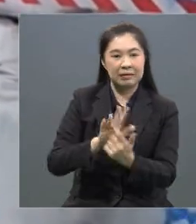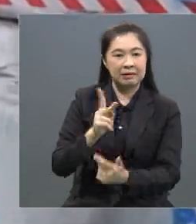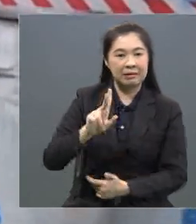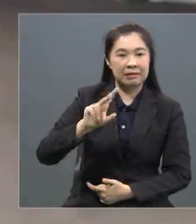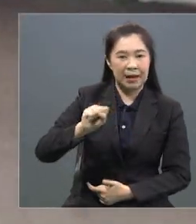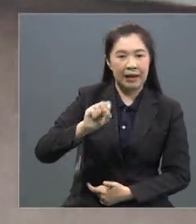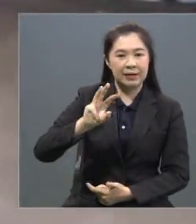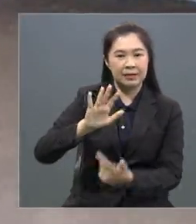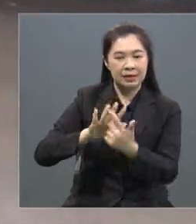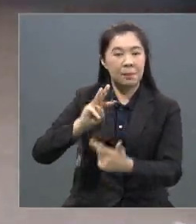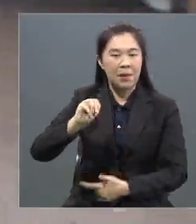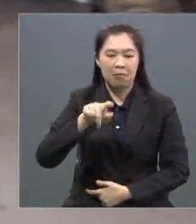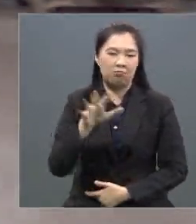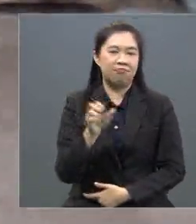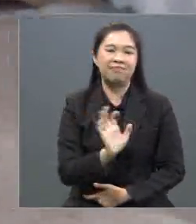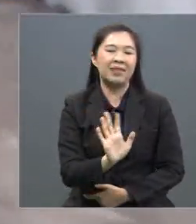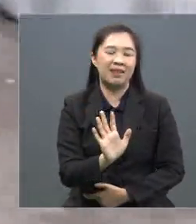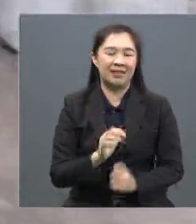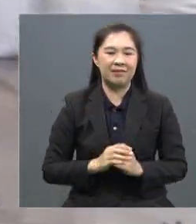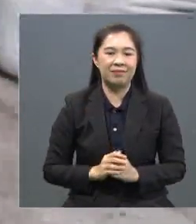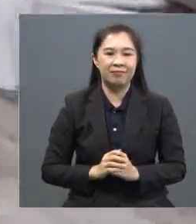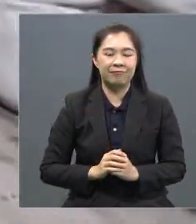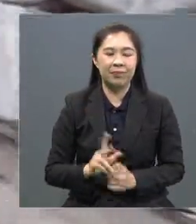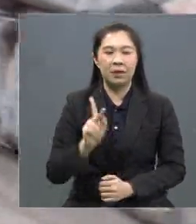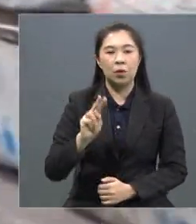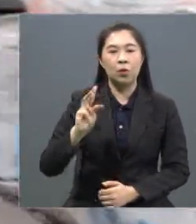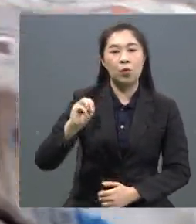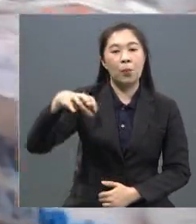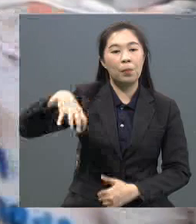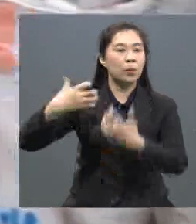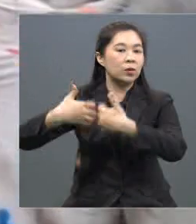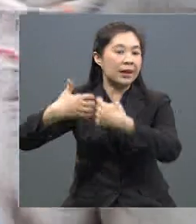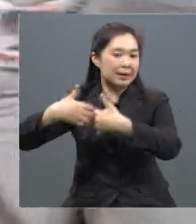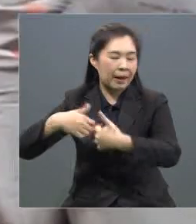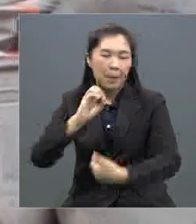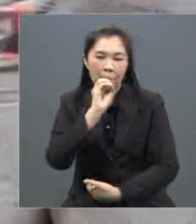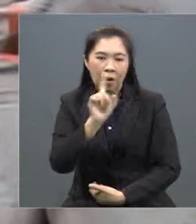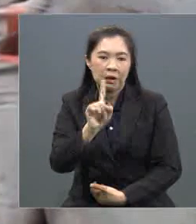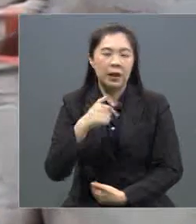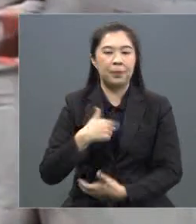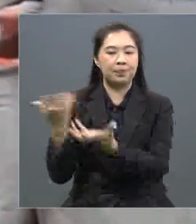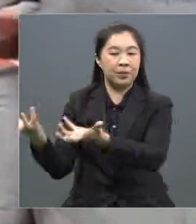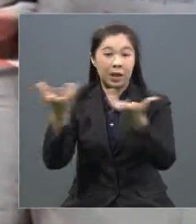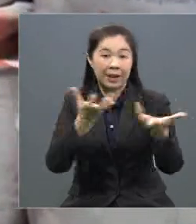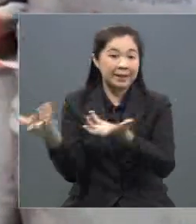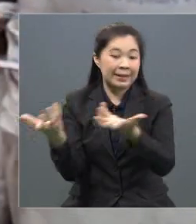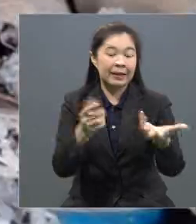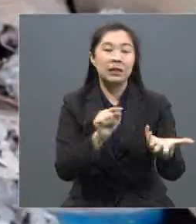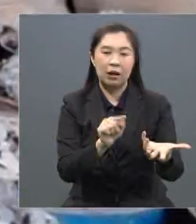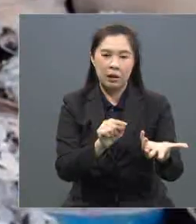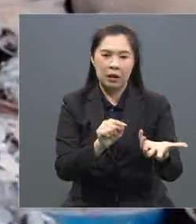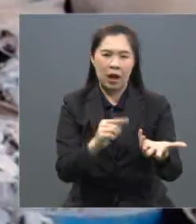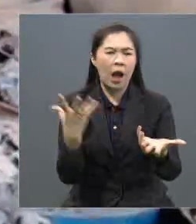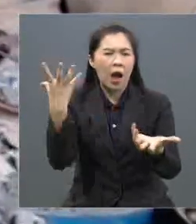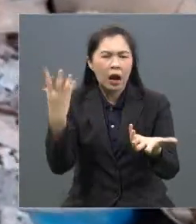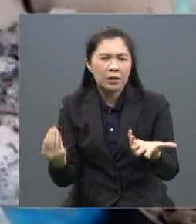สามารถที่จะทำได้นั่นเองนะคะทางด้านของกรมโรงงานอุตสาหกรรมบอกนะคะว่ากากแคสเกมเป็นกากอุตสาหกรรมที่เหลือ